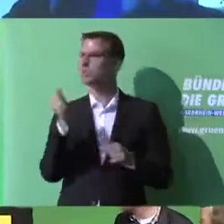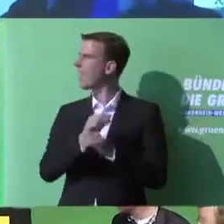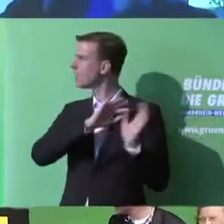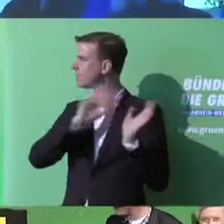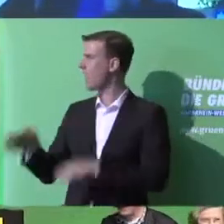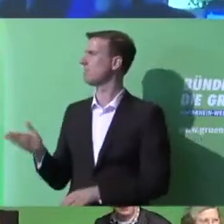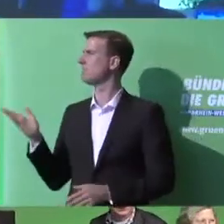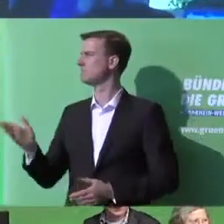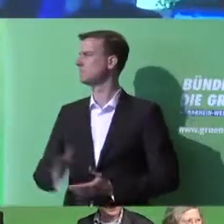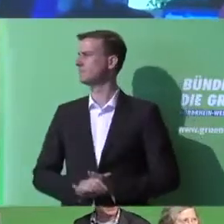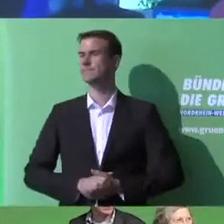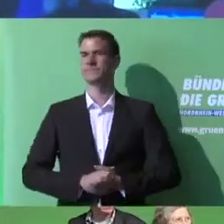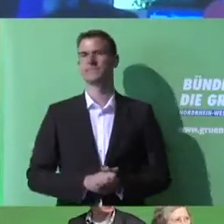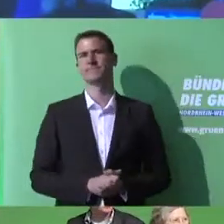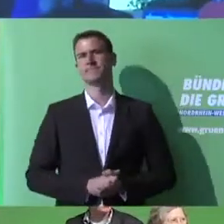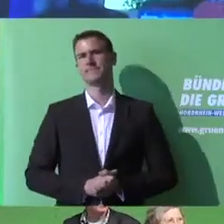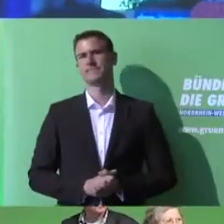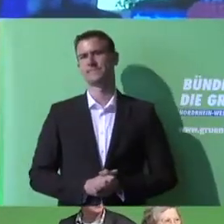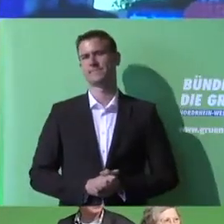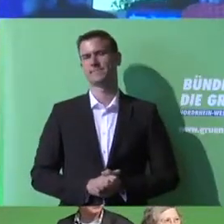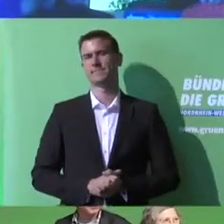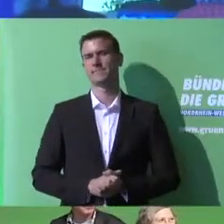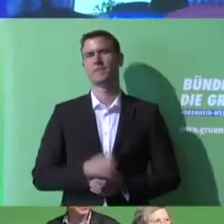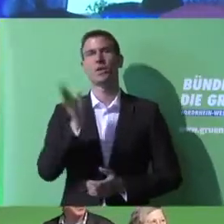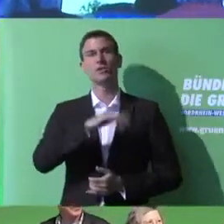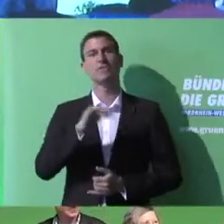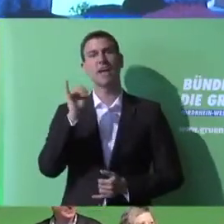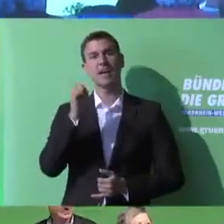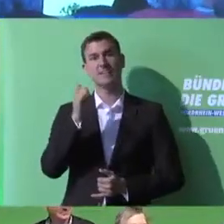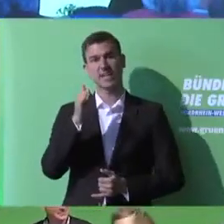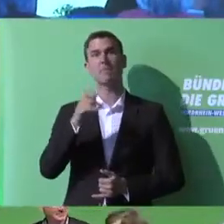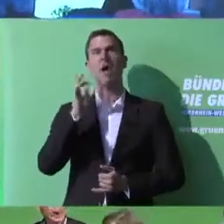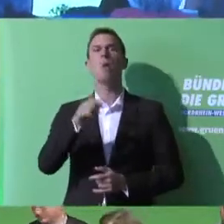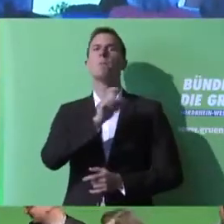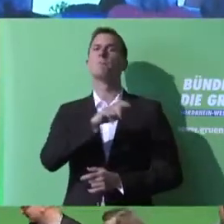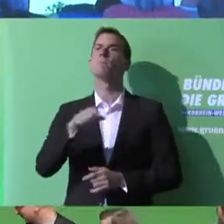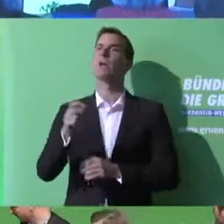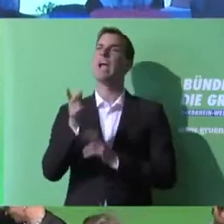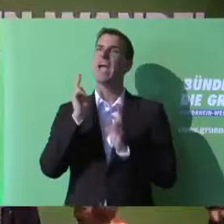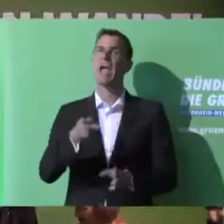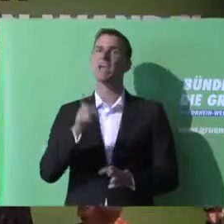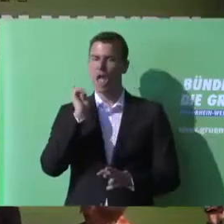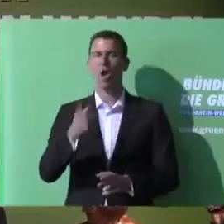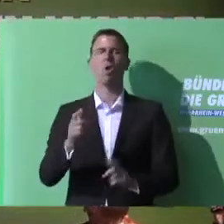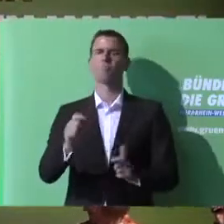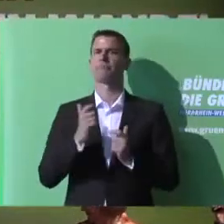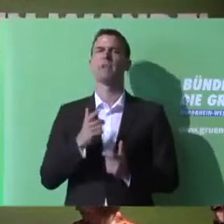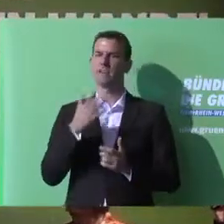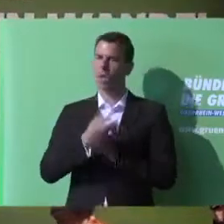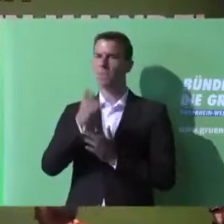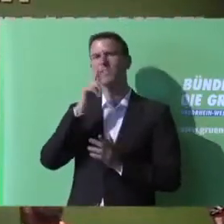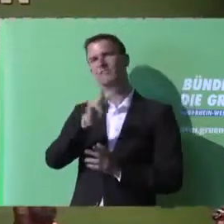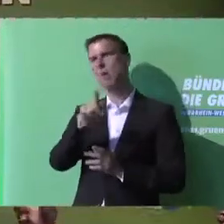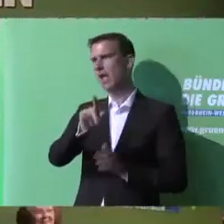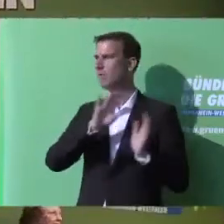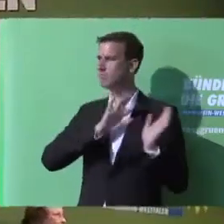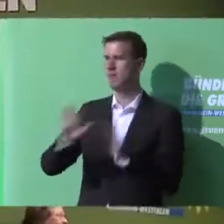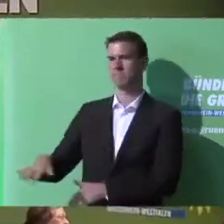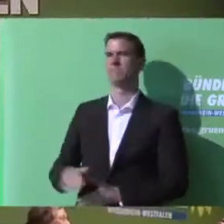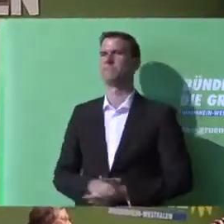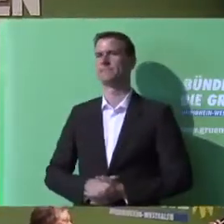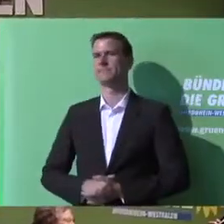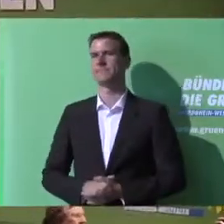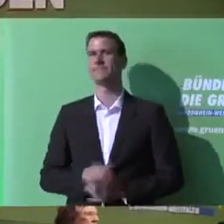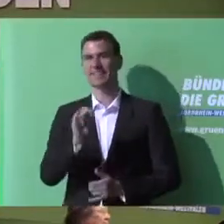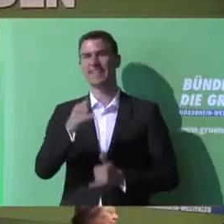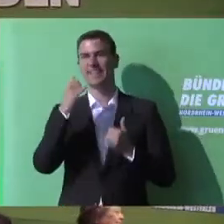damit. Und schwarz-gelb blockiert starke Bürgerrechte. Wer möchte? Dein Stein, Volker, weg mit diesem Stein. Und